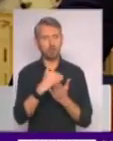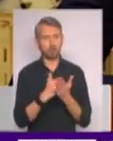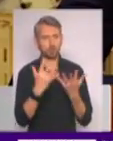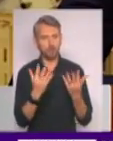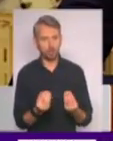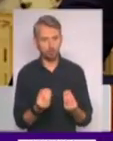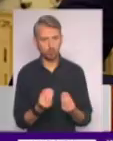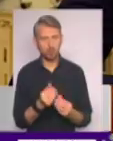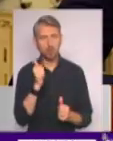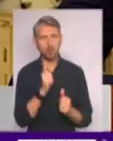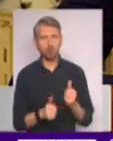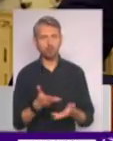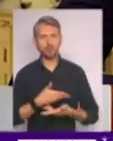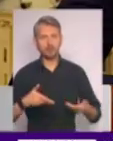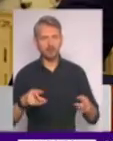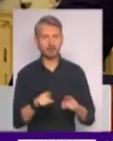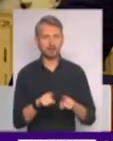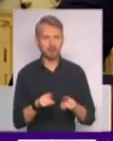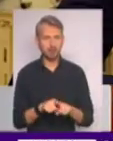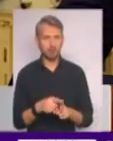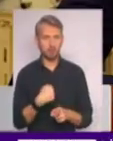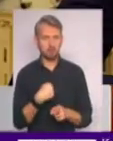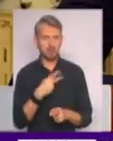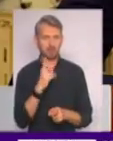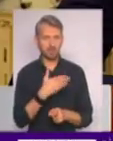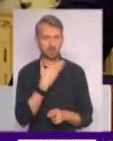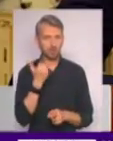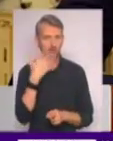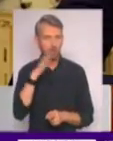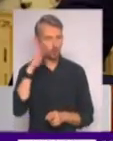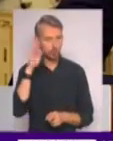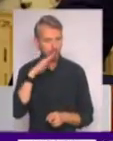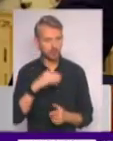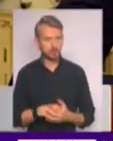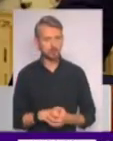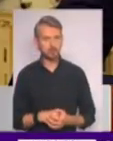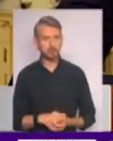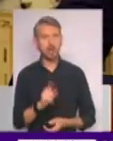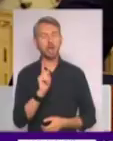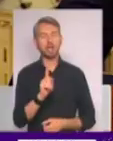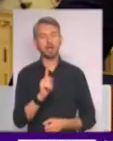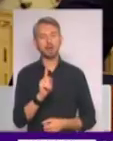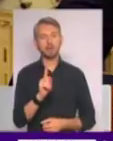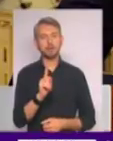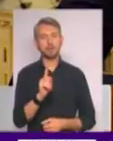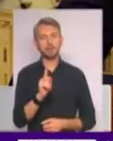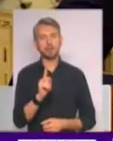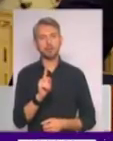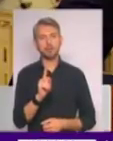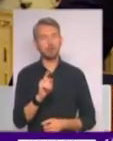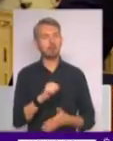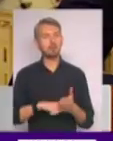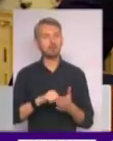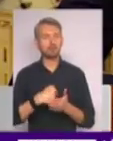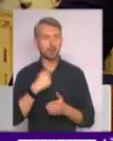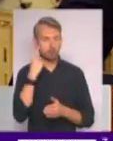По суті, кожен із нас, так само у мене в квартирі відсутня гаряча вода. Але ну, причини, я